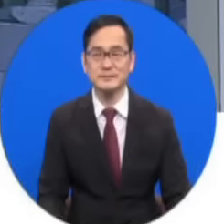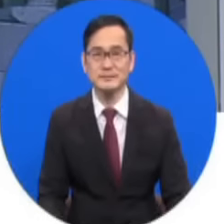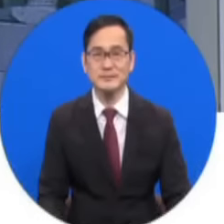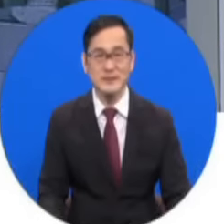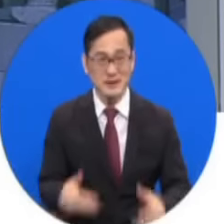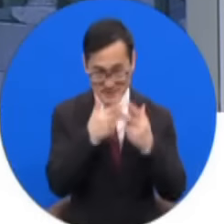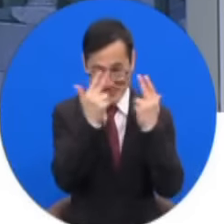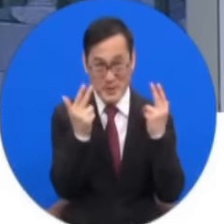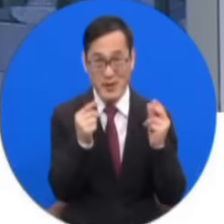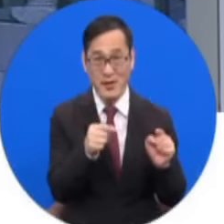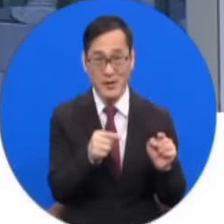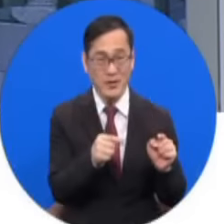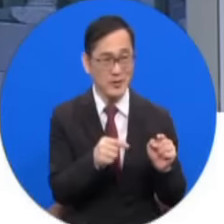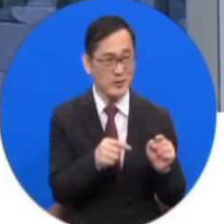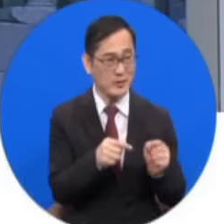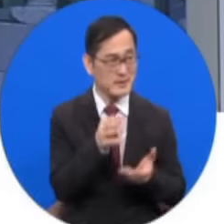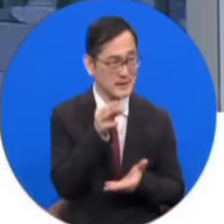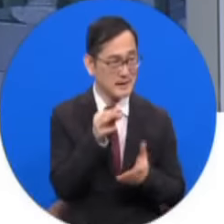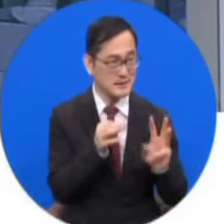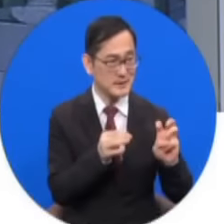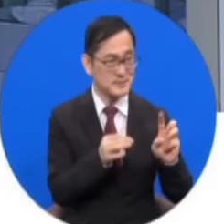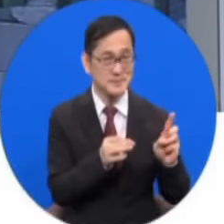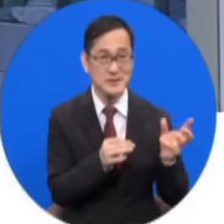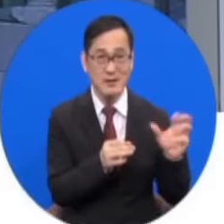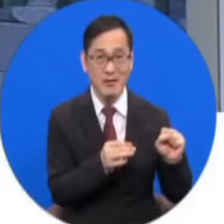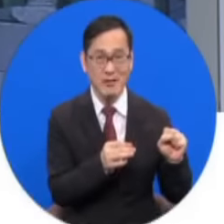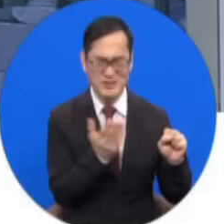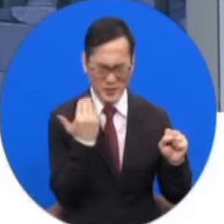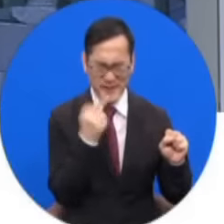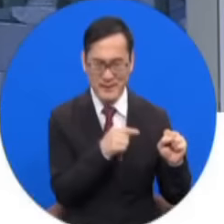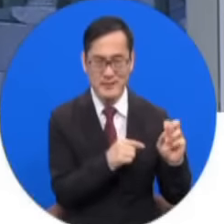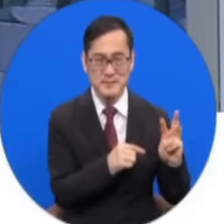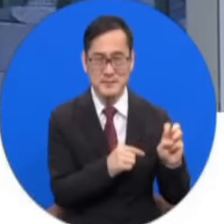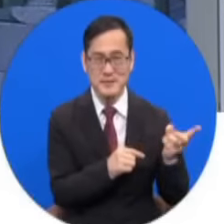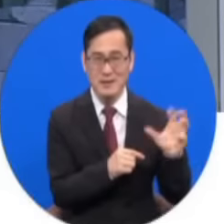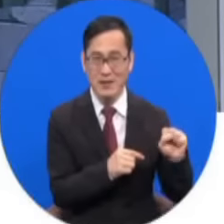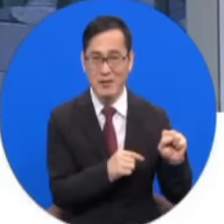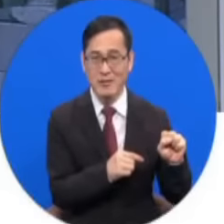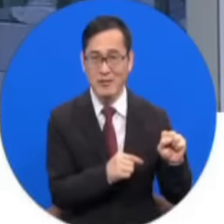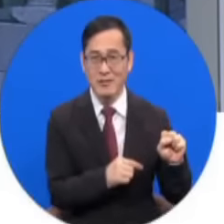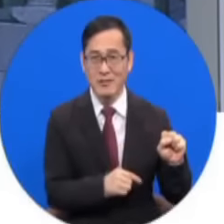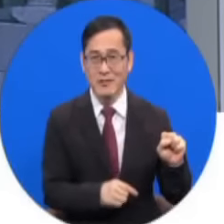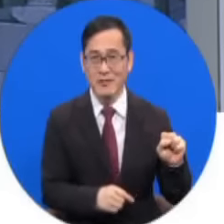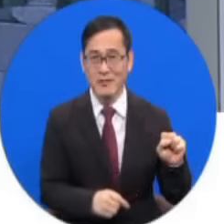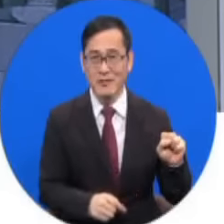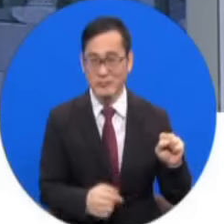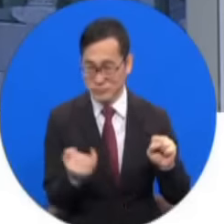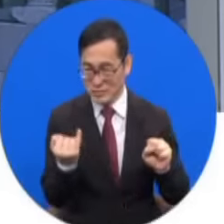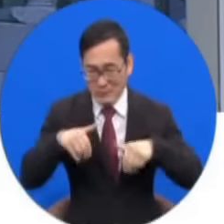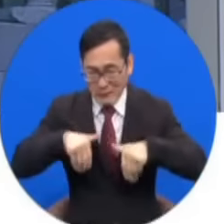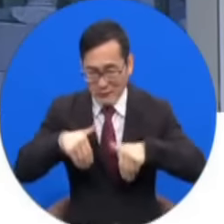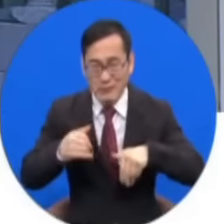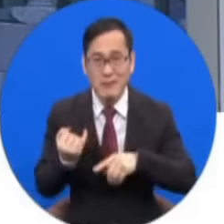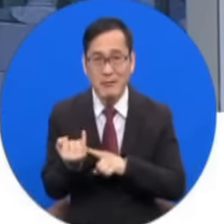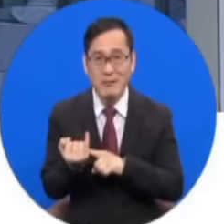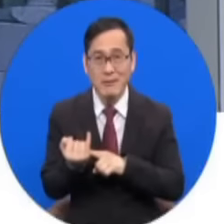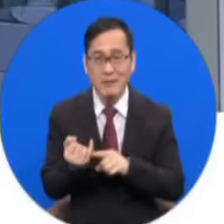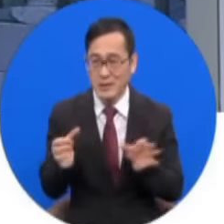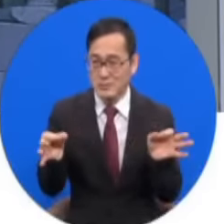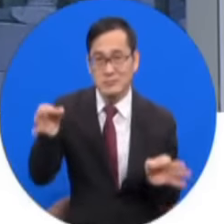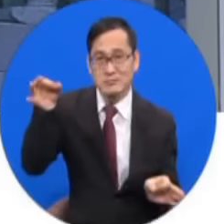대표가 2024년에 31억 신고했어요 그런데 어 이대표 변호사 사무실을 근무했었던 직원으로 출신